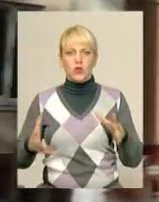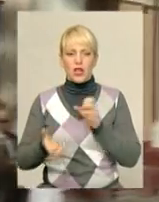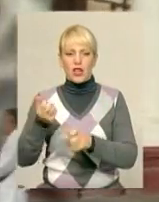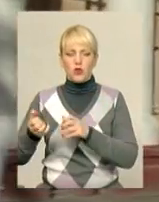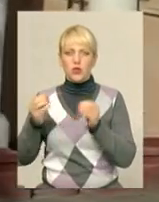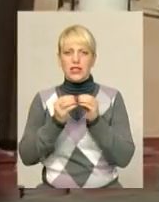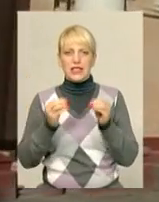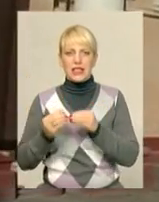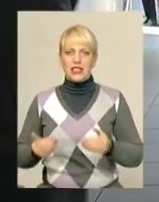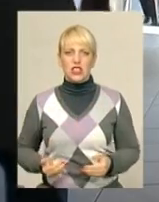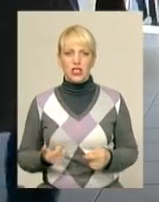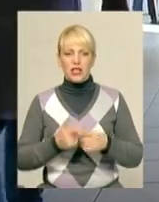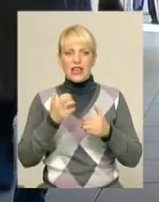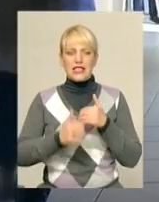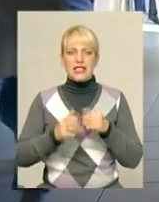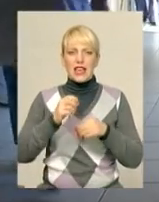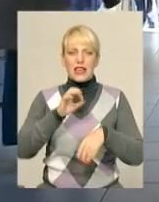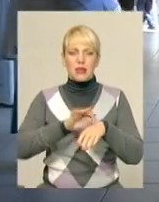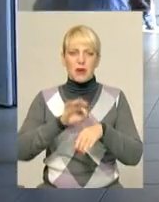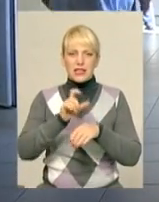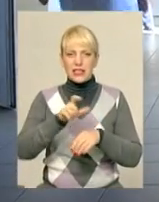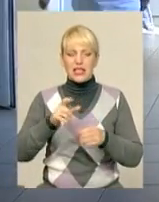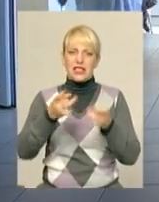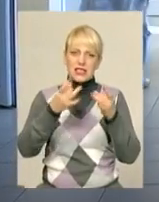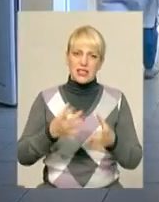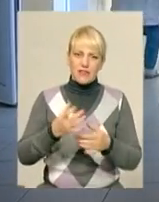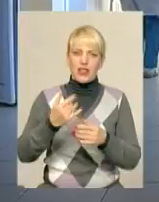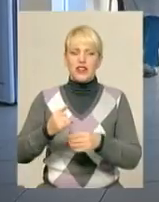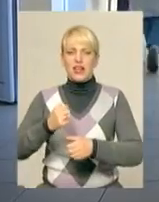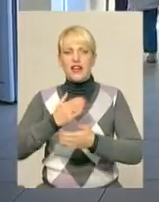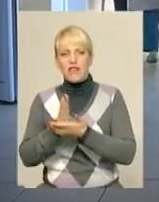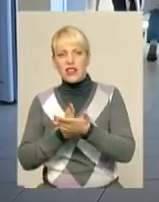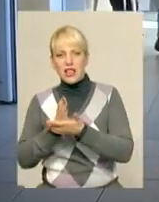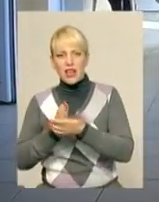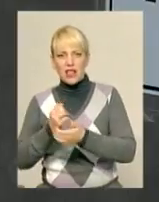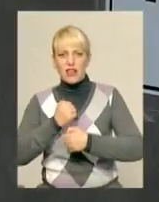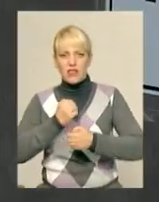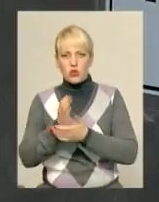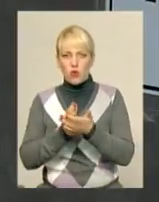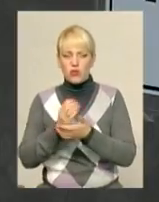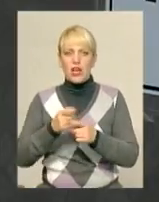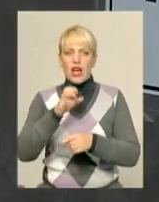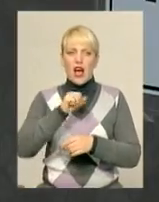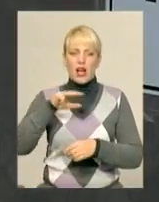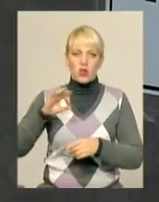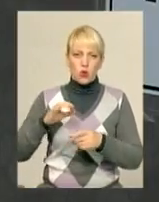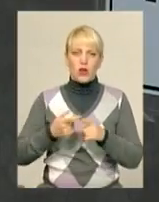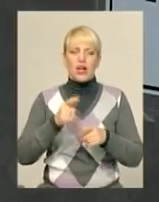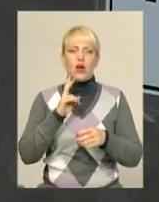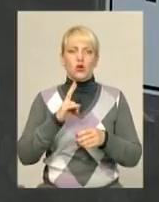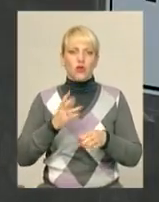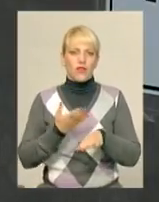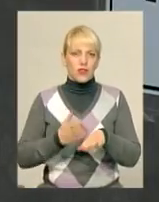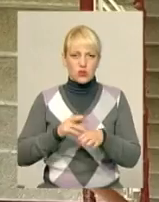десятки життів. Серед пацієнтів і цивільні, і ветерани військової служби, і бійці АТО. Хворим, які ледь ходять, доводиться по